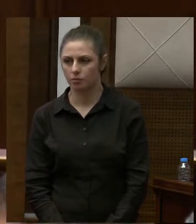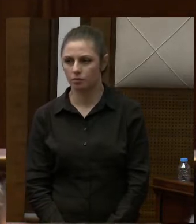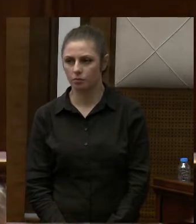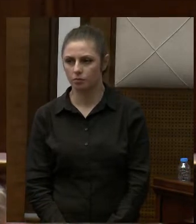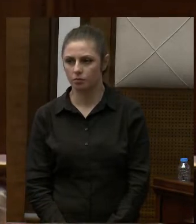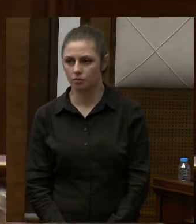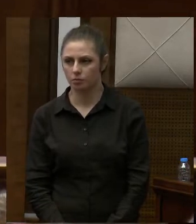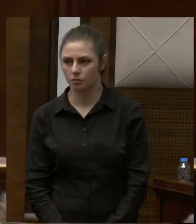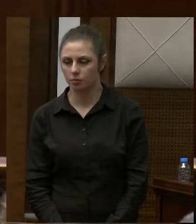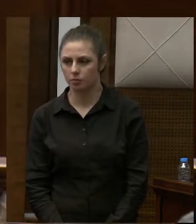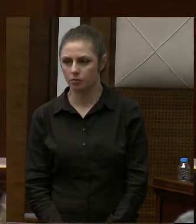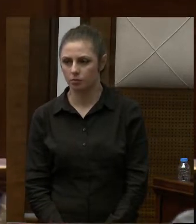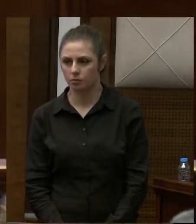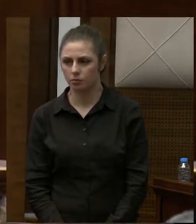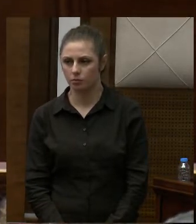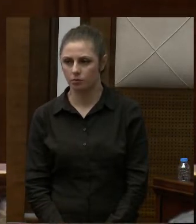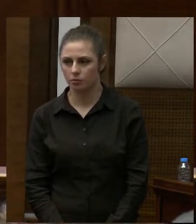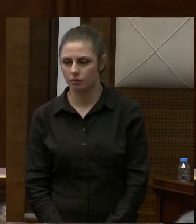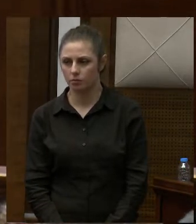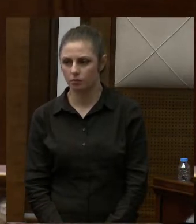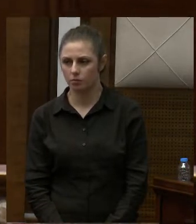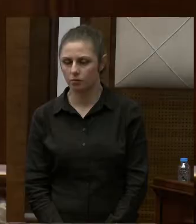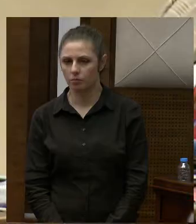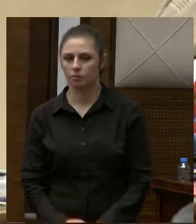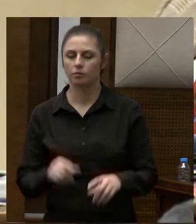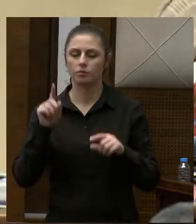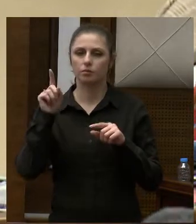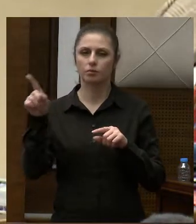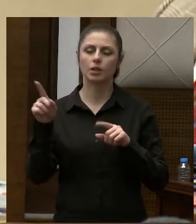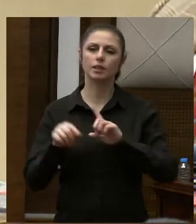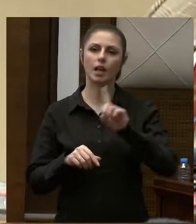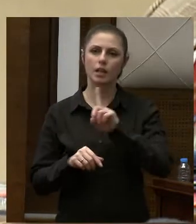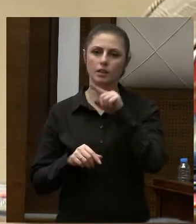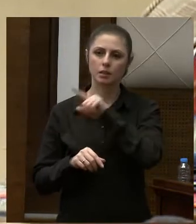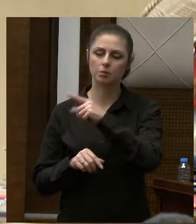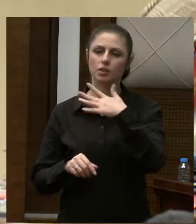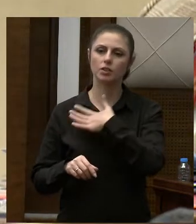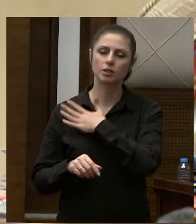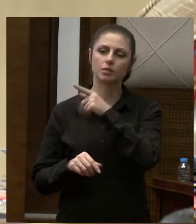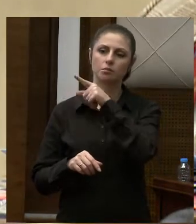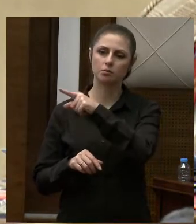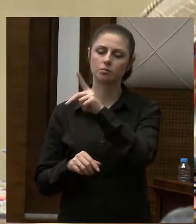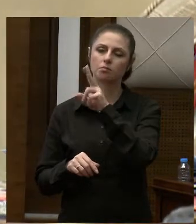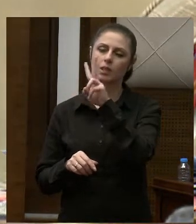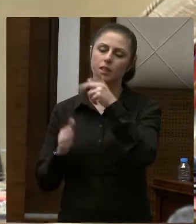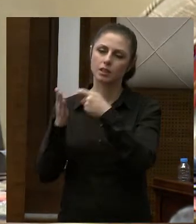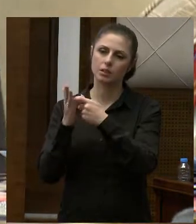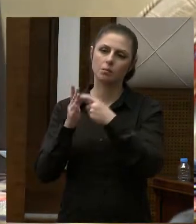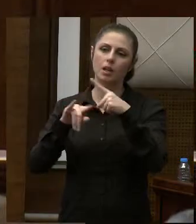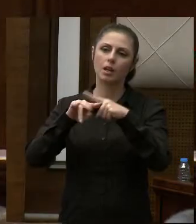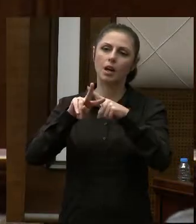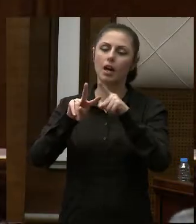üyeliği için Cumhuriyet Halk Partisi grubu olarak Sayın Hayrettin Altınok ve Sayın Mustafa Aydın'ı öneriyoruz. Hayrettin